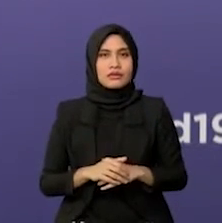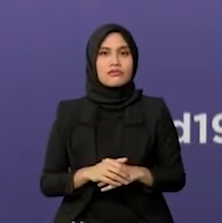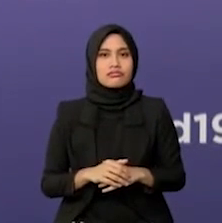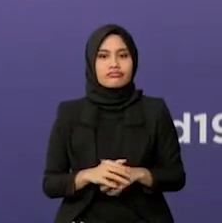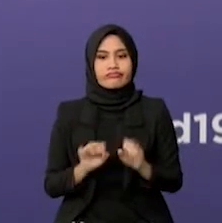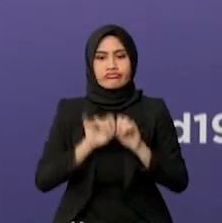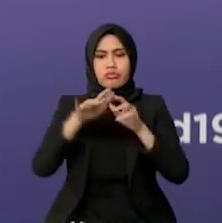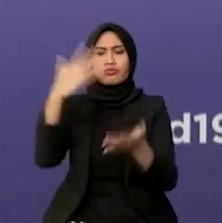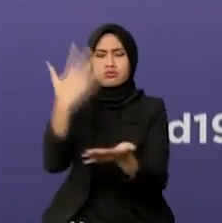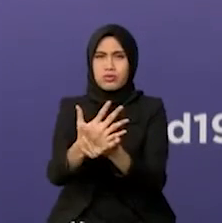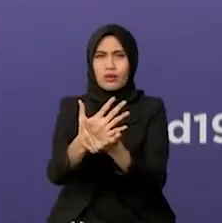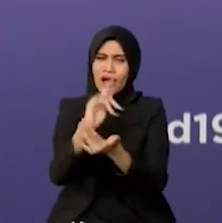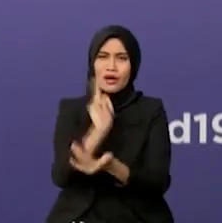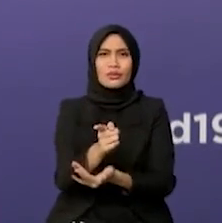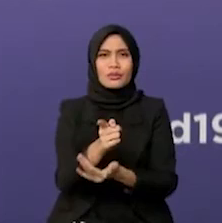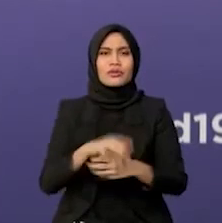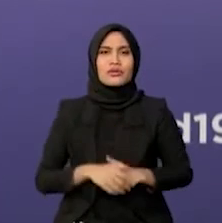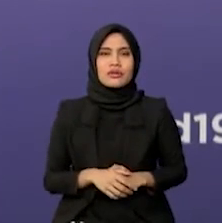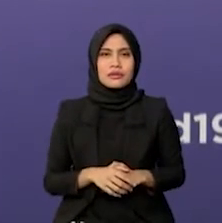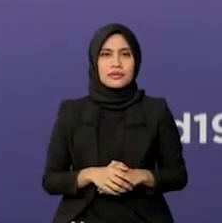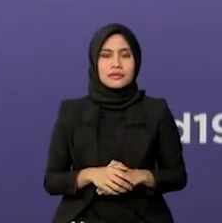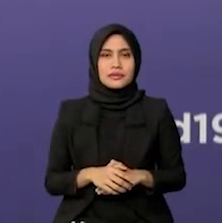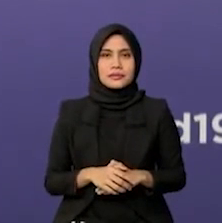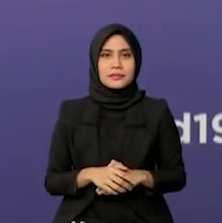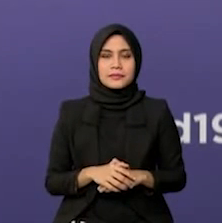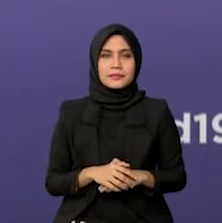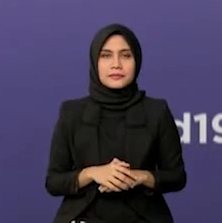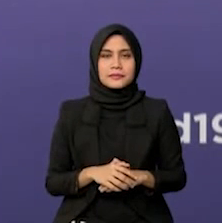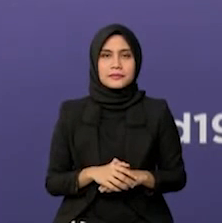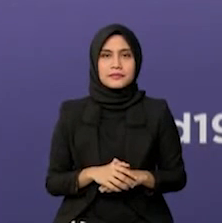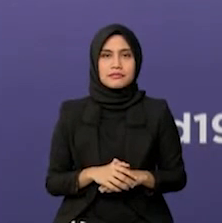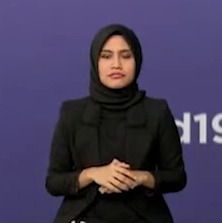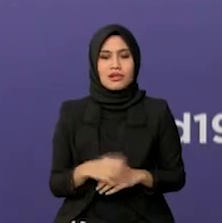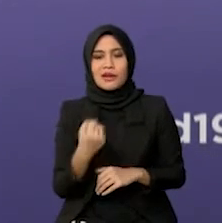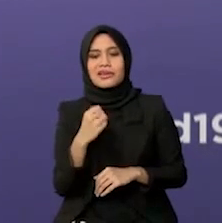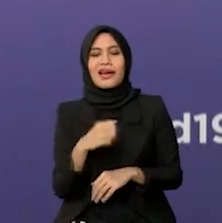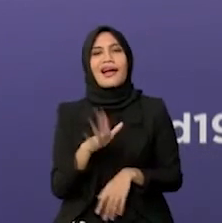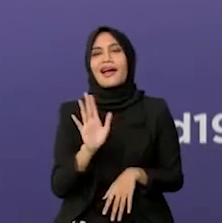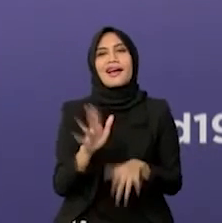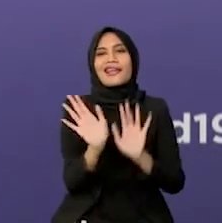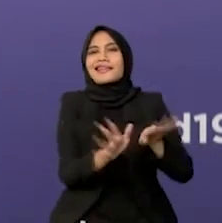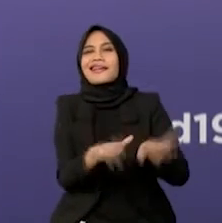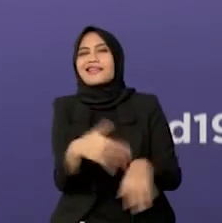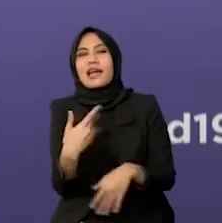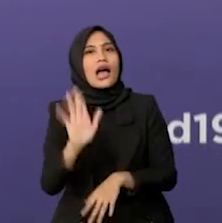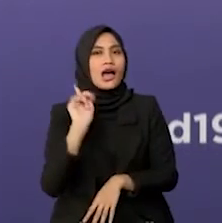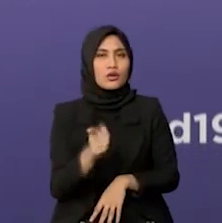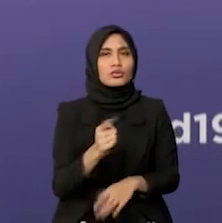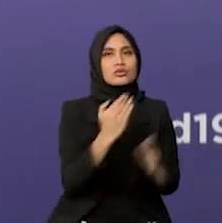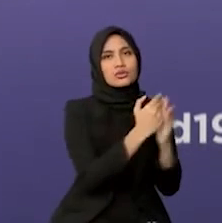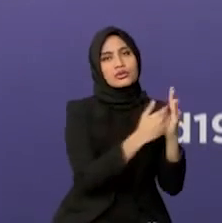rantai penularan komitmen kita bukan sesuatu yang harus ditawar-tawar lagi kita harus